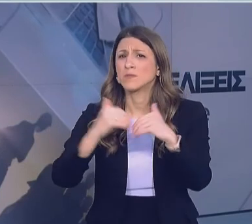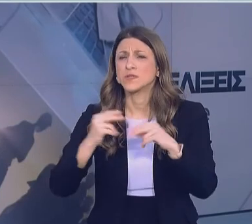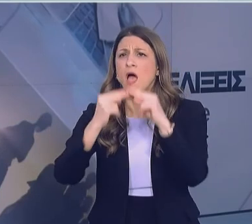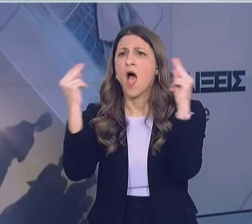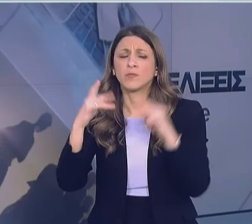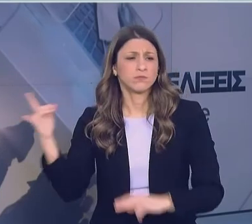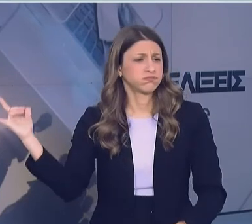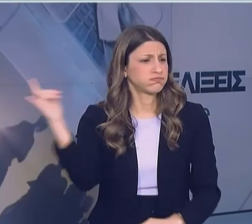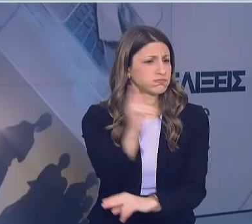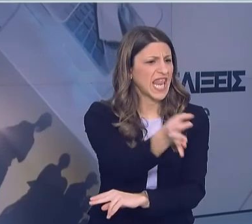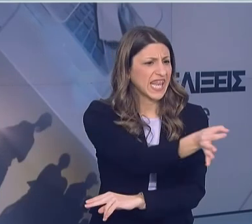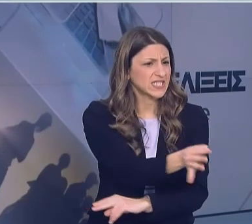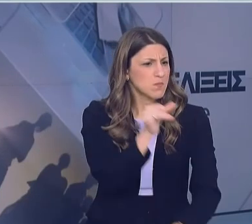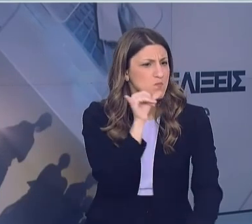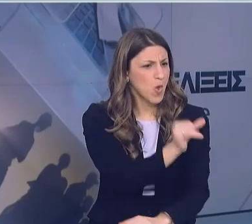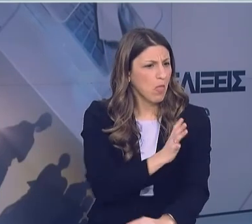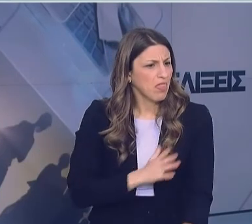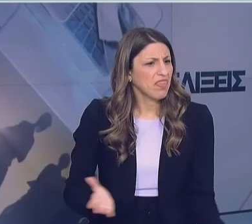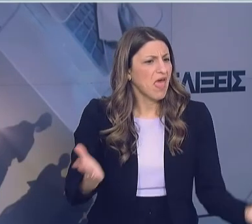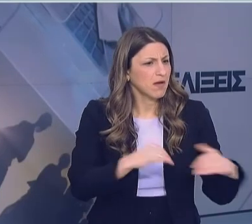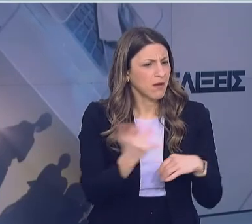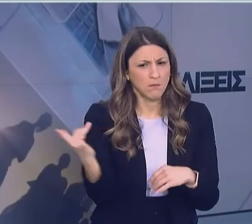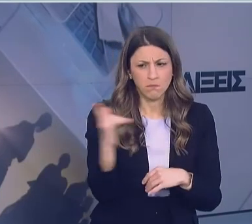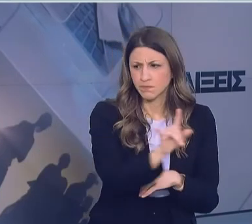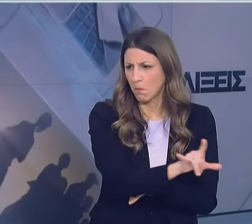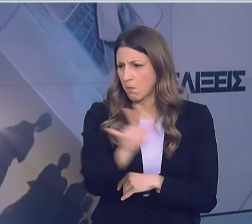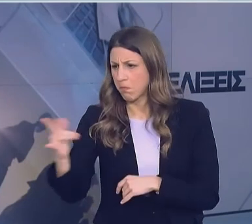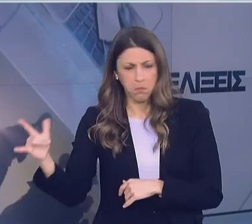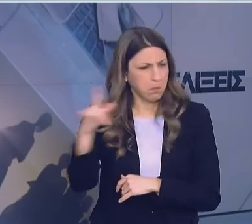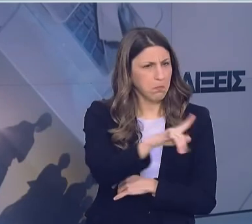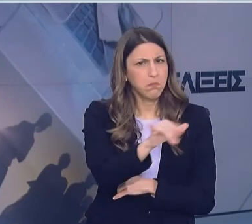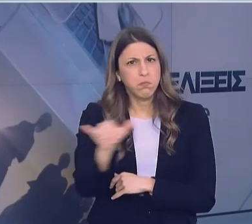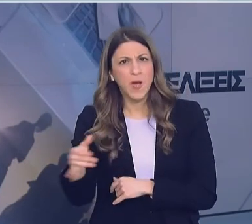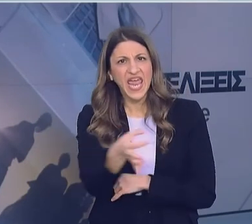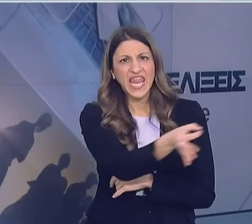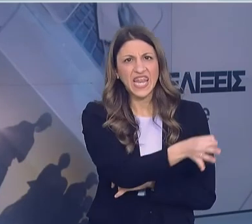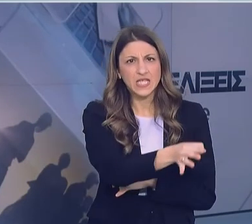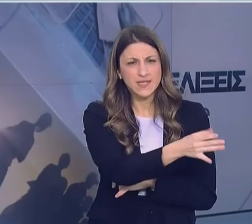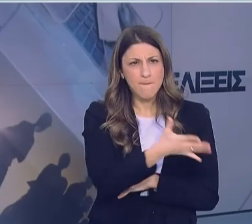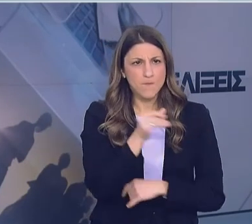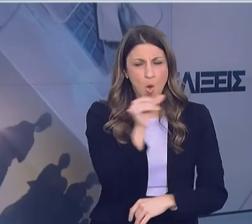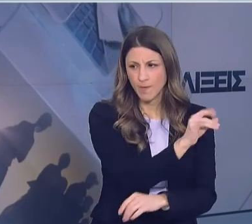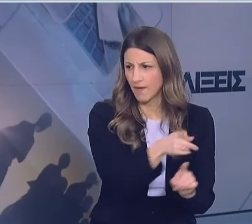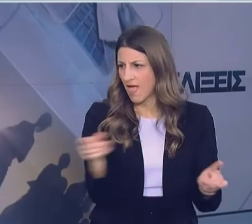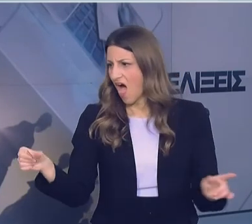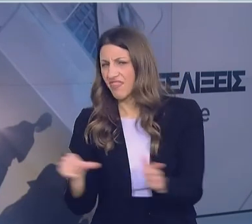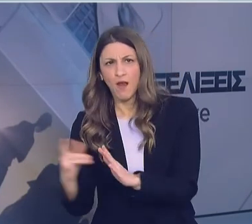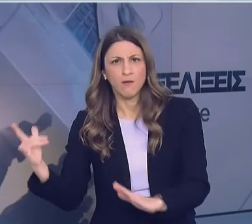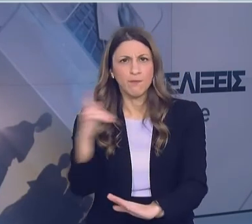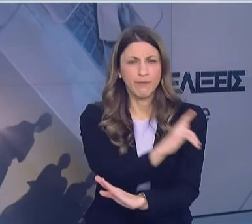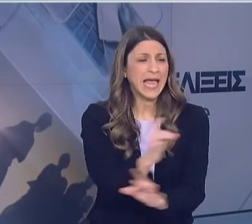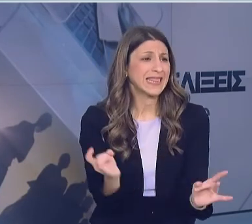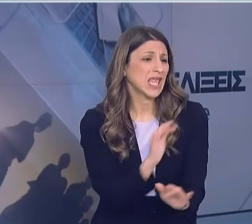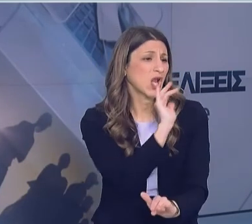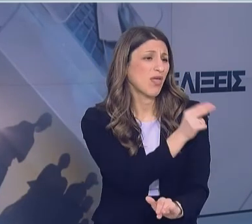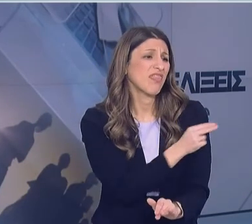μετακινούνται στα νησιά επιβάτες που δεν είναι μόνιμοι κάτοικοι, αλλά και να πηγαινοέρχονται αρκετοί νησιώτες στην Αθήνα. Ερωτηθήσεις, οι αεροπορικές εταιρείες επικαλούνται